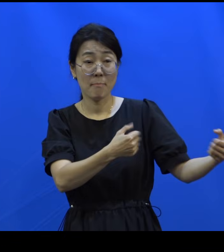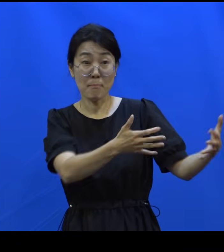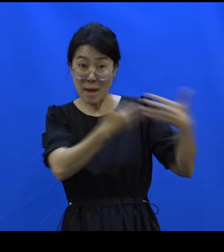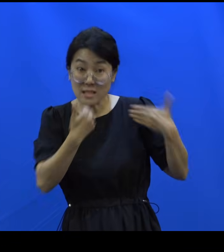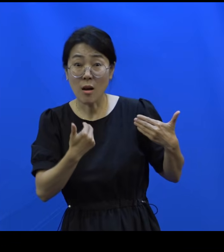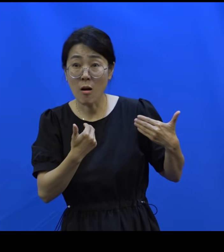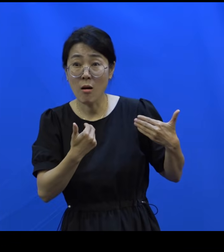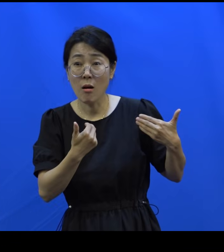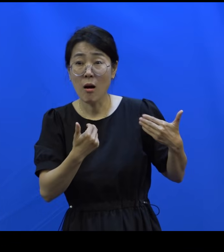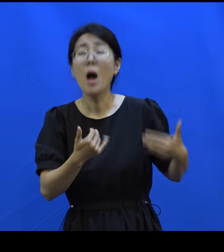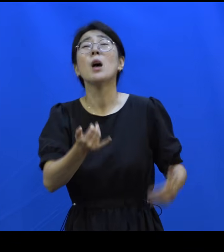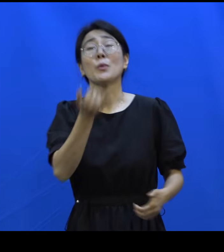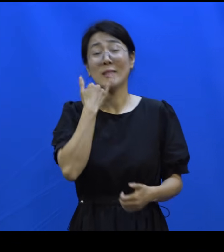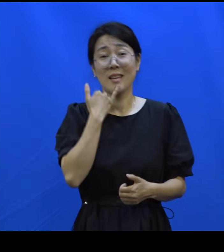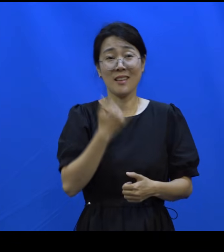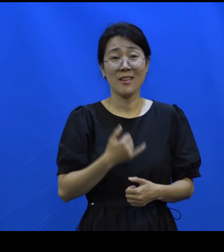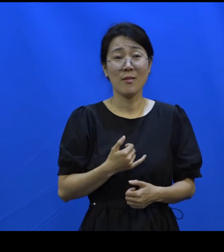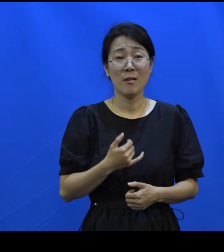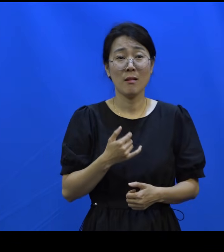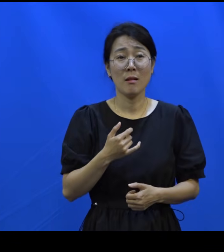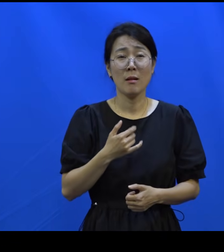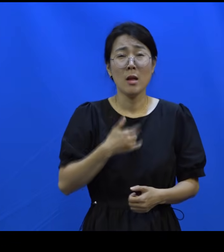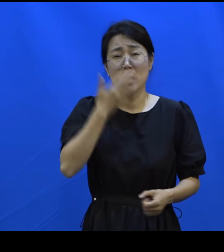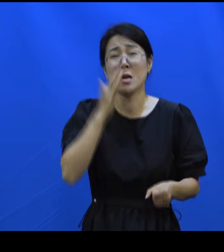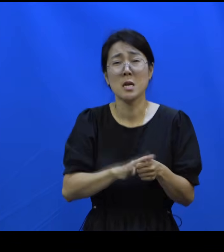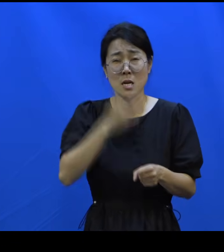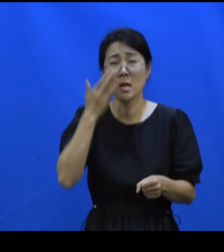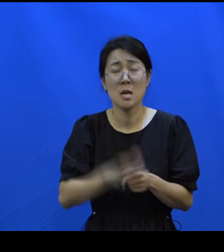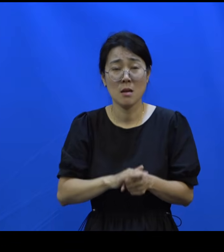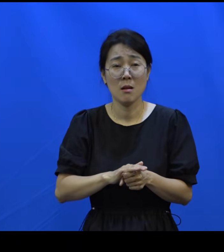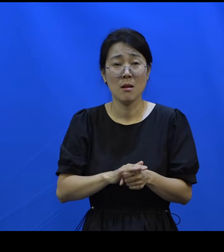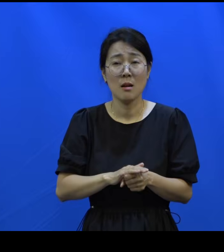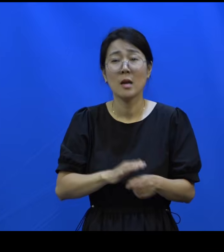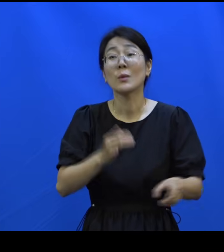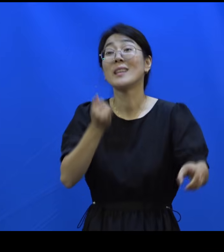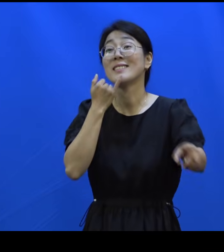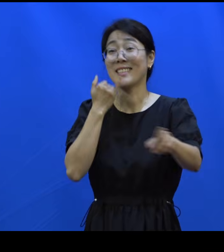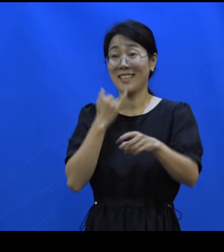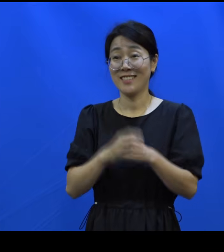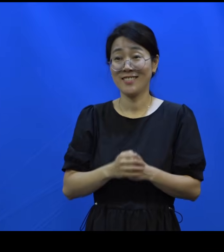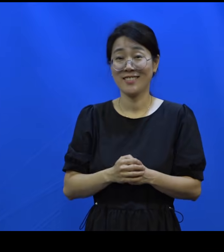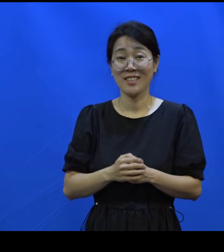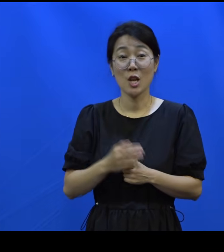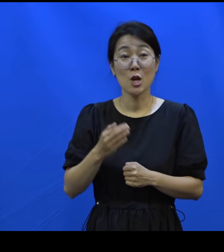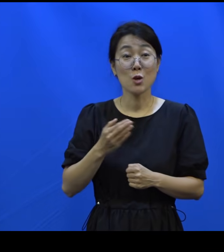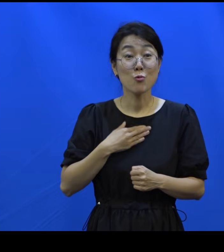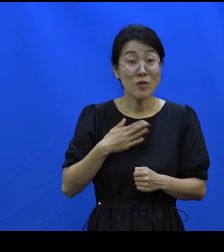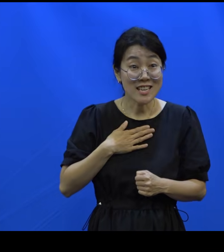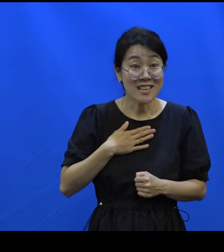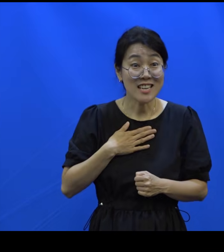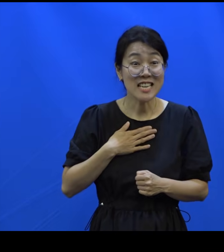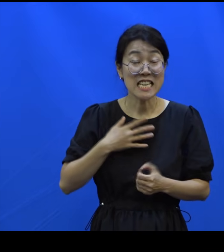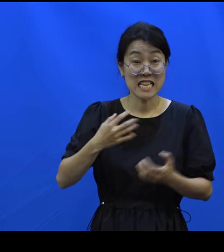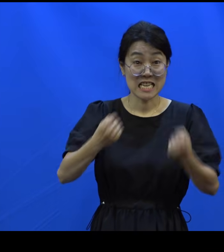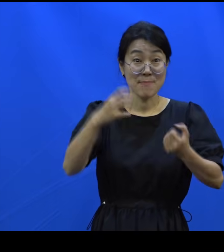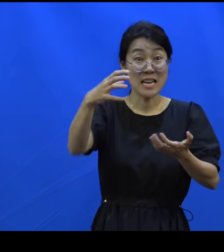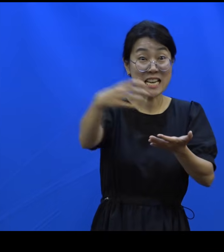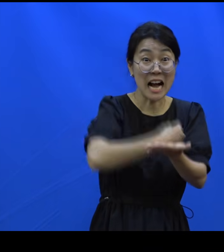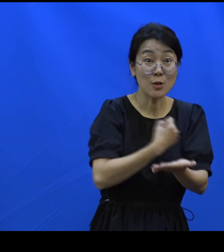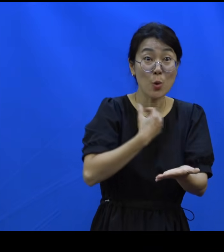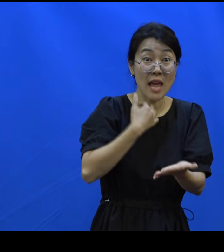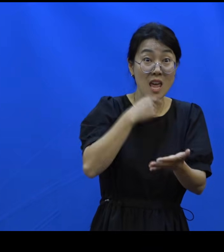목 다 챙기지 못해도 억울해하지 마십시오. 우리의 몫은 우리의 힘으로 쟁취해내는 것이